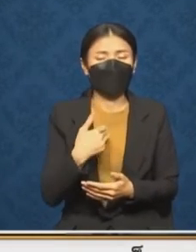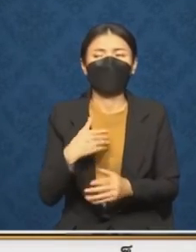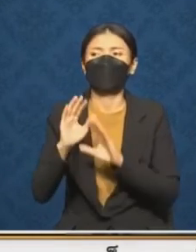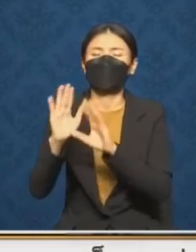ค่ะขบุธรรณค